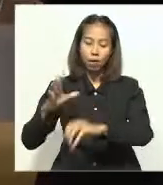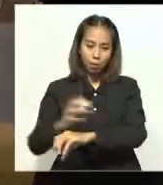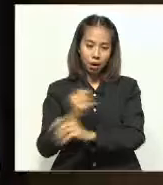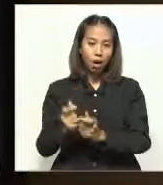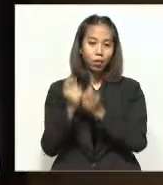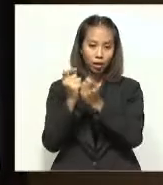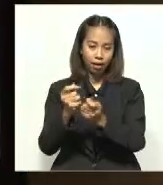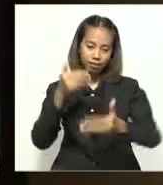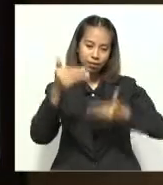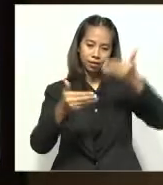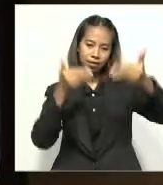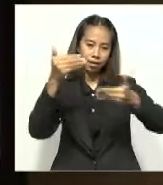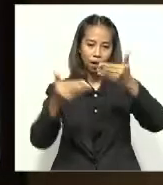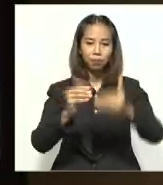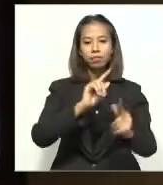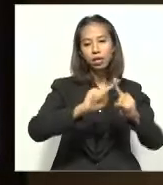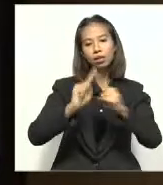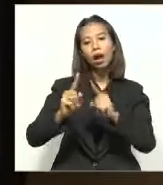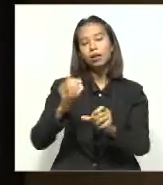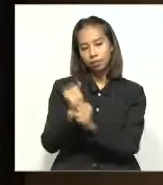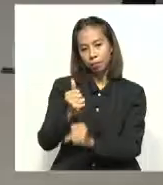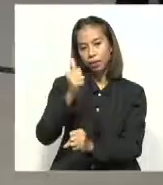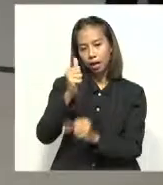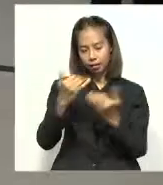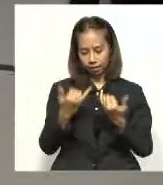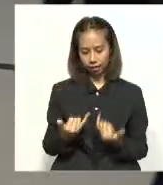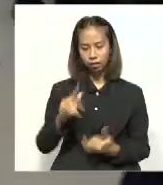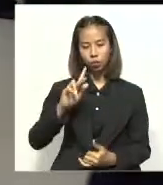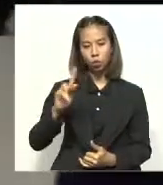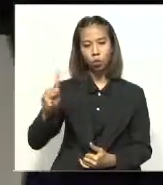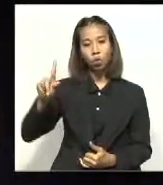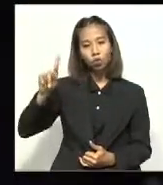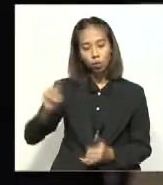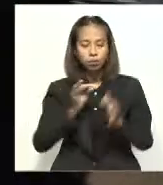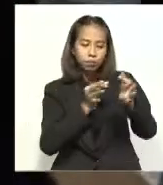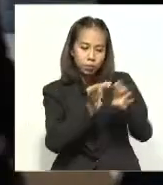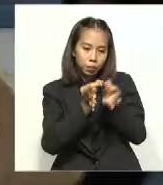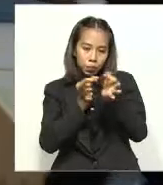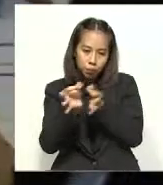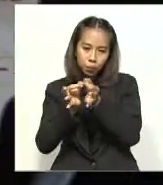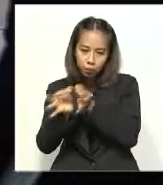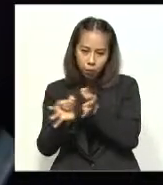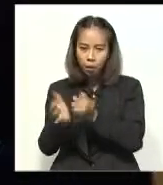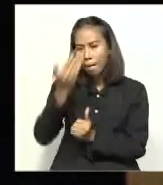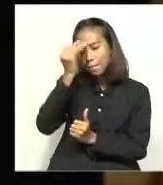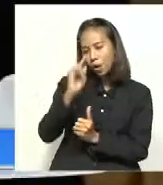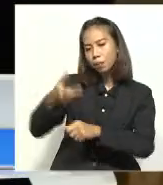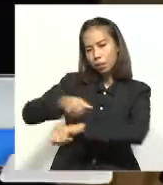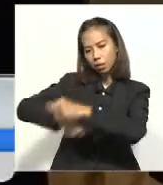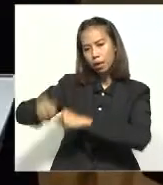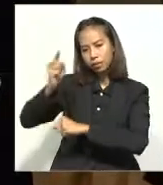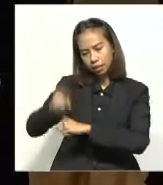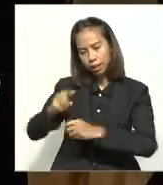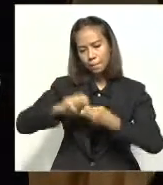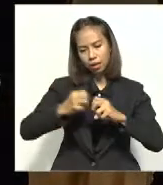สามารถดำเนินกิจกรรมทางการเมืองได้กกต.จึงต้องชี้แจงทำความเข้าใจเพื่อลดปัญหาในการปฏิบัติซึ่งมีพรรคการเมื